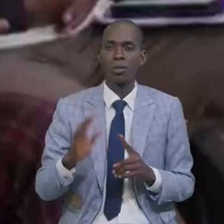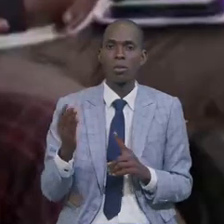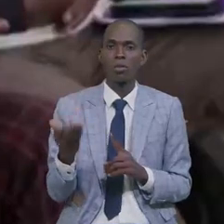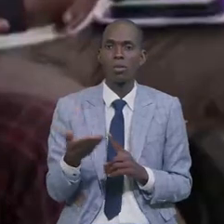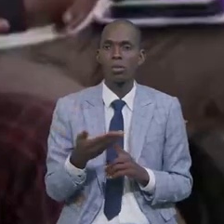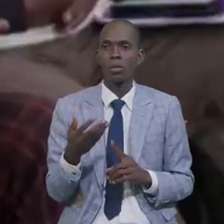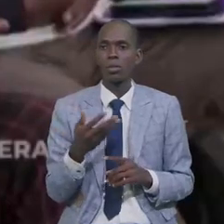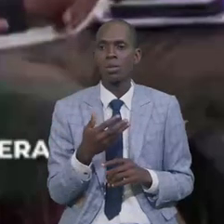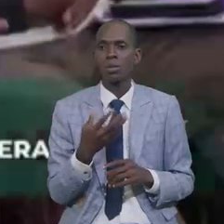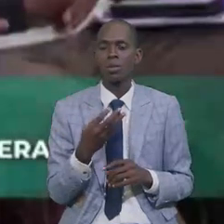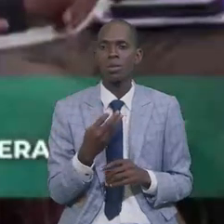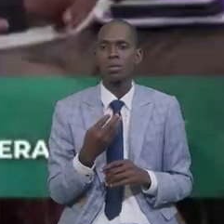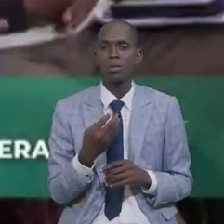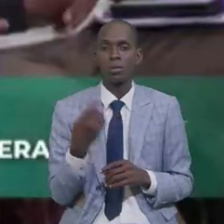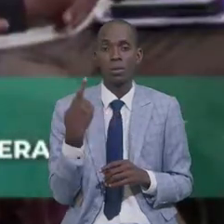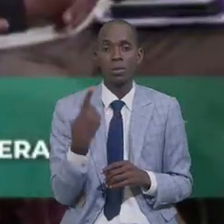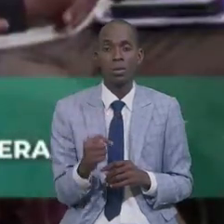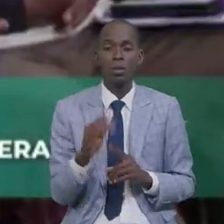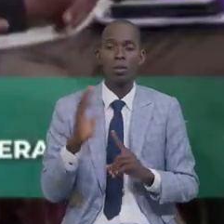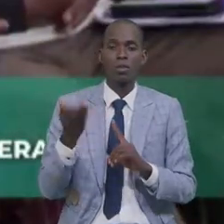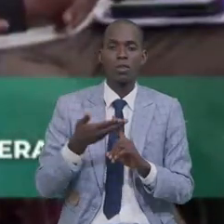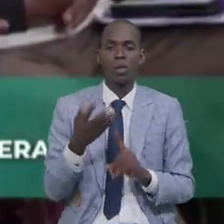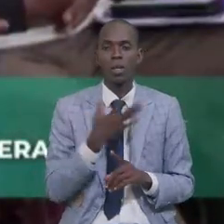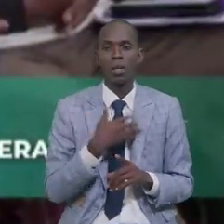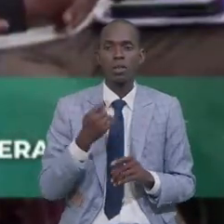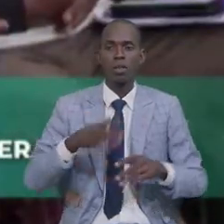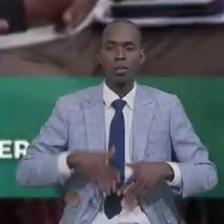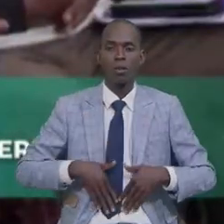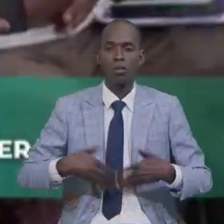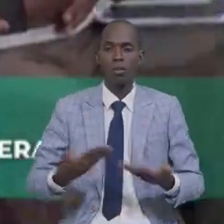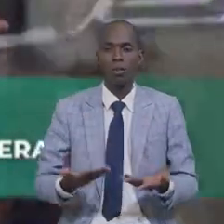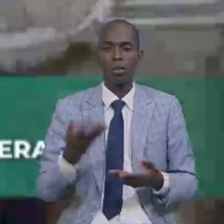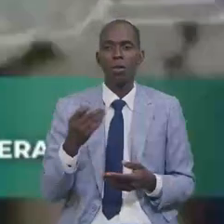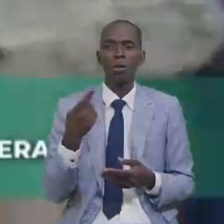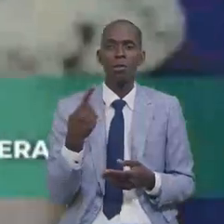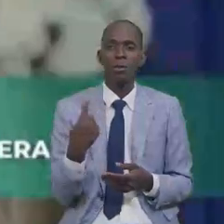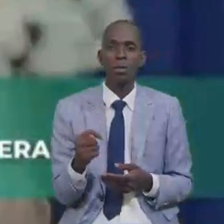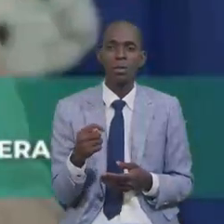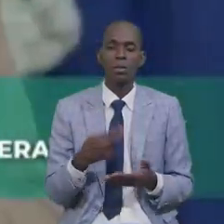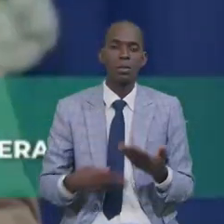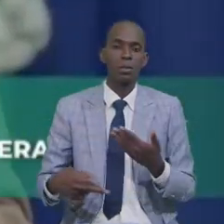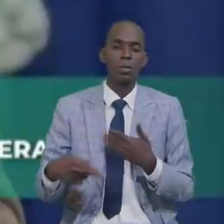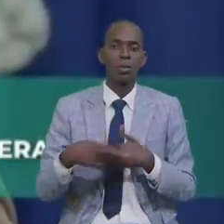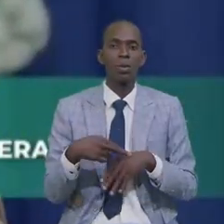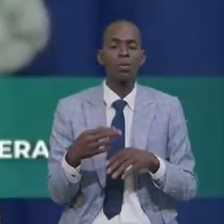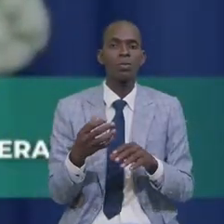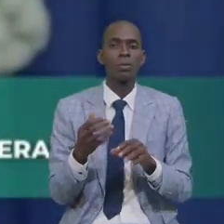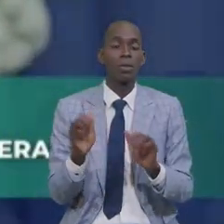recouvrable. La conviction et la confession du